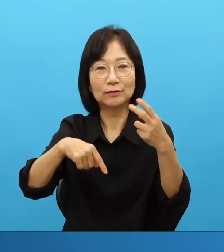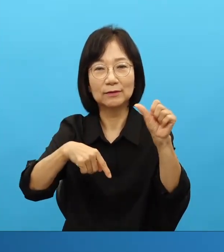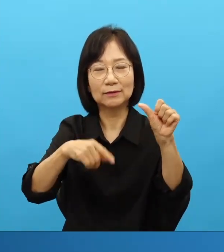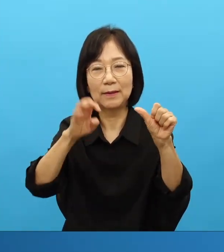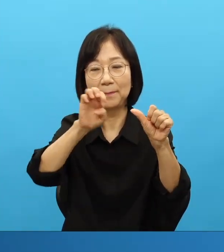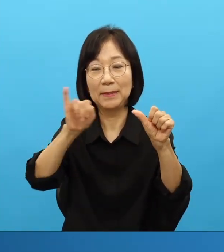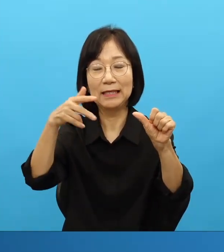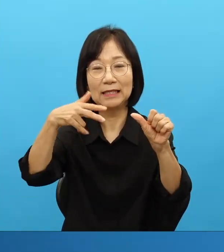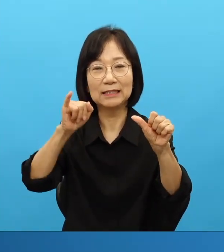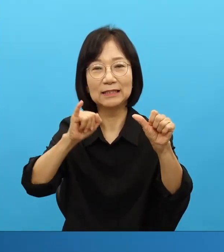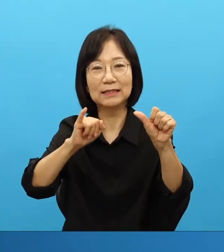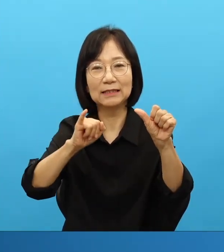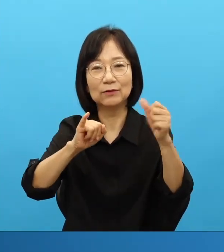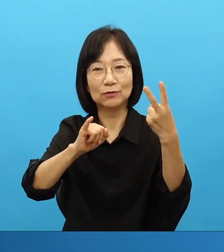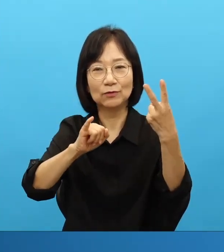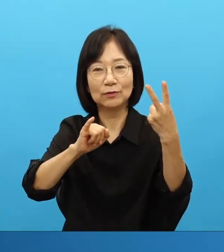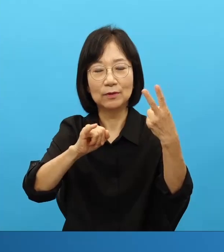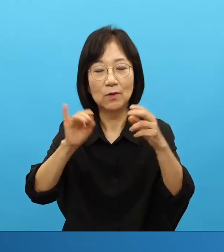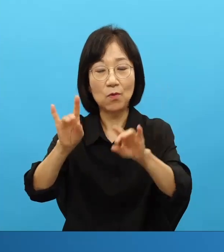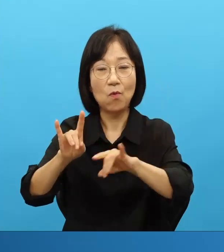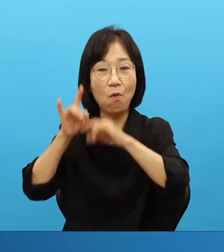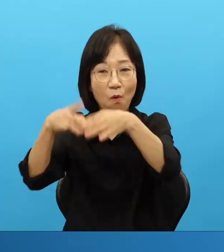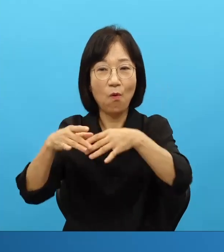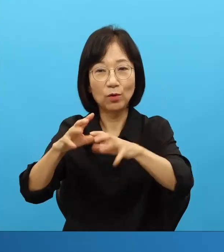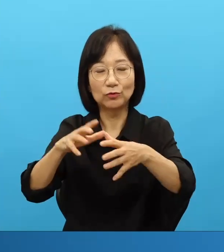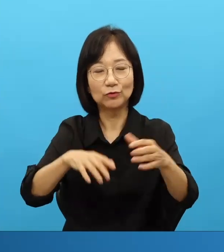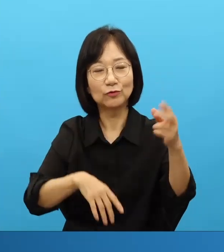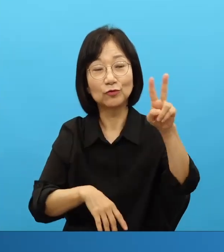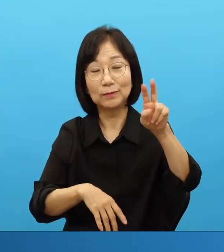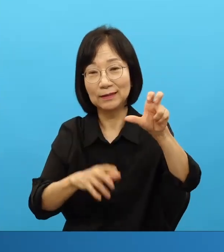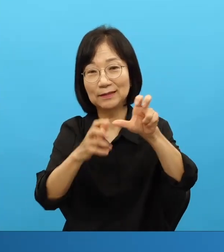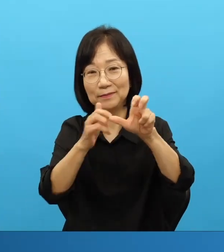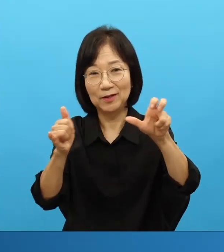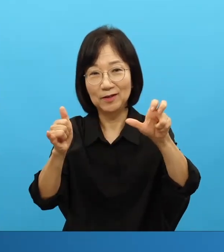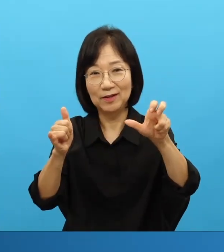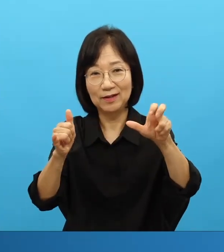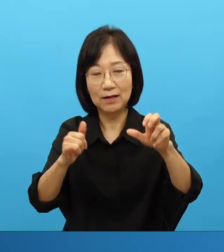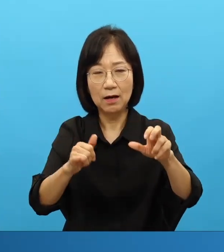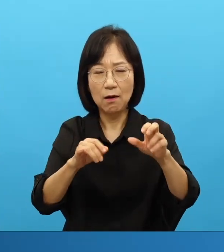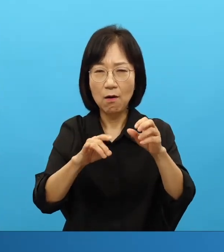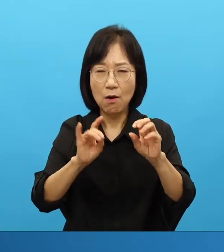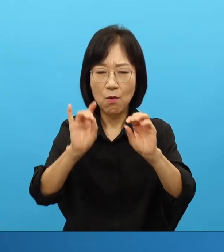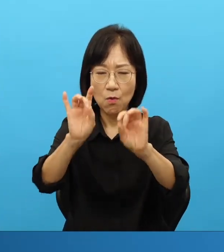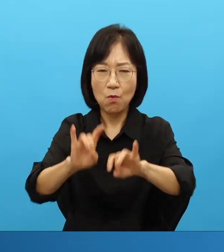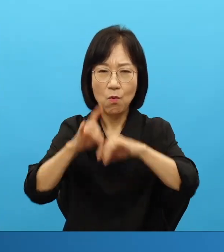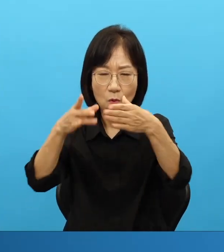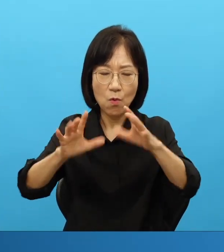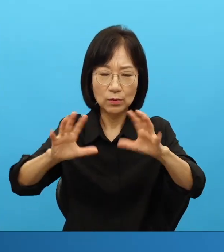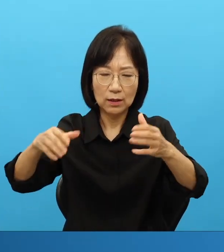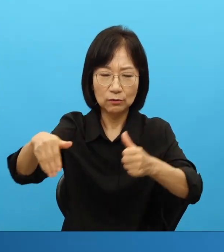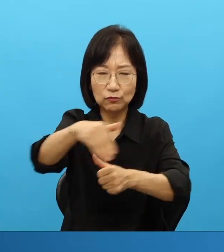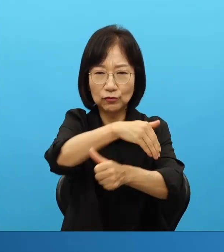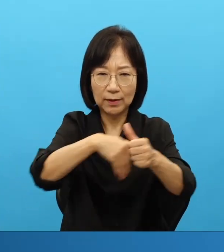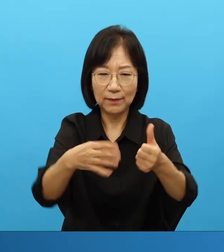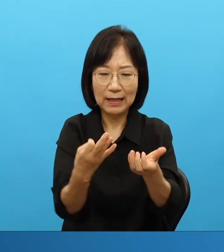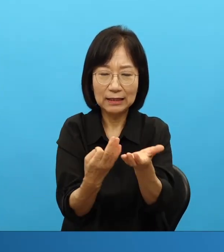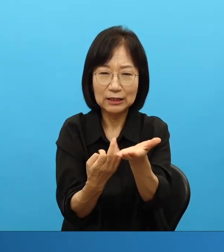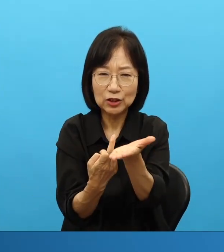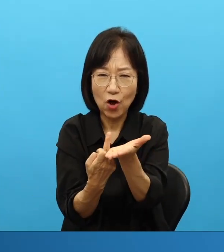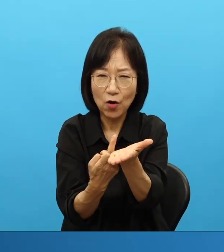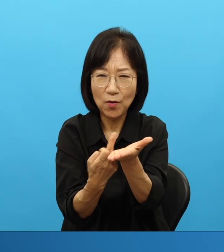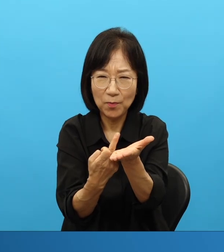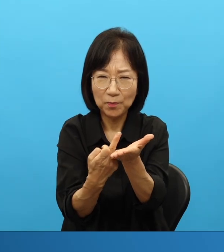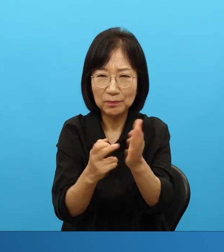2명, 호주 25명 등 오세아니아 섬나라 10개국 154명의 제자들을 비롯해